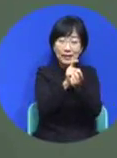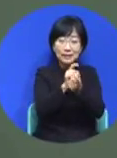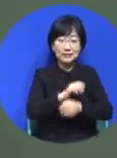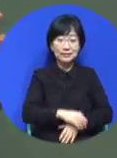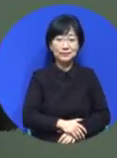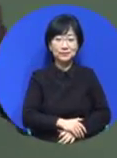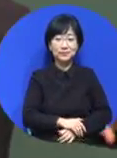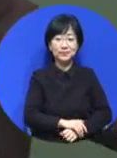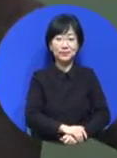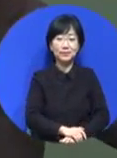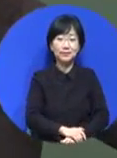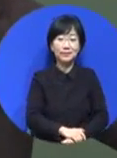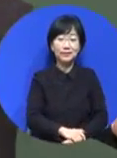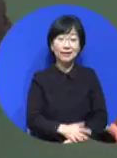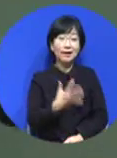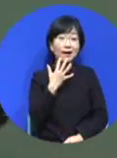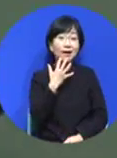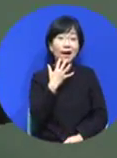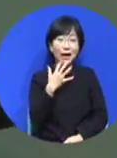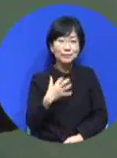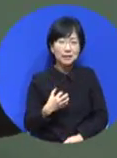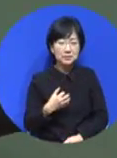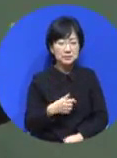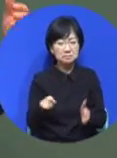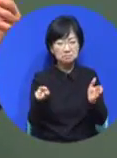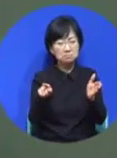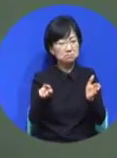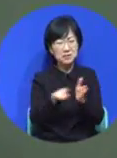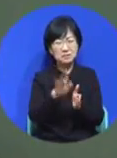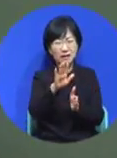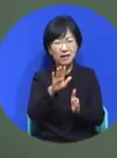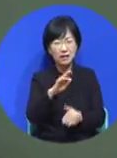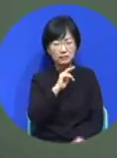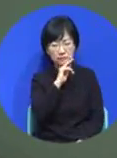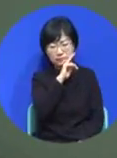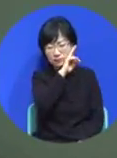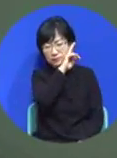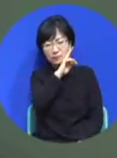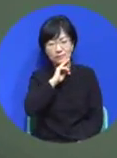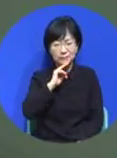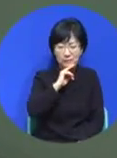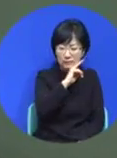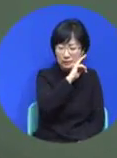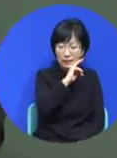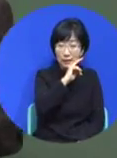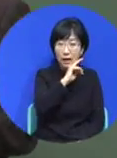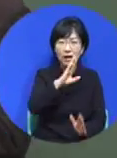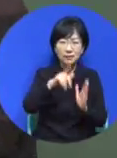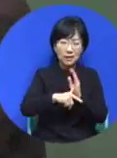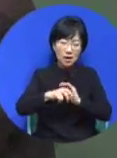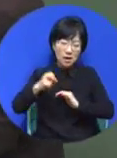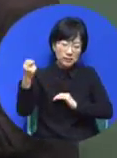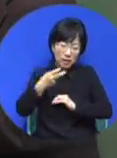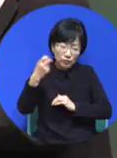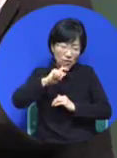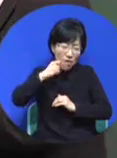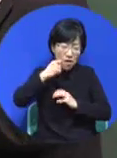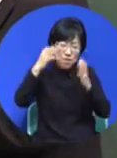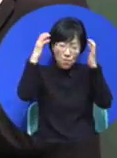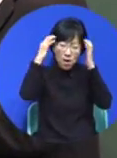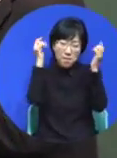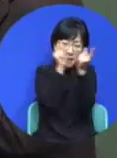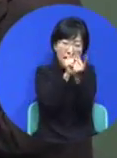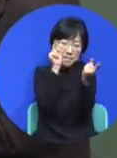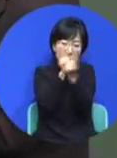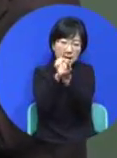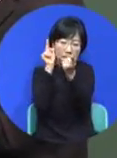crisis. 불신자 속으로 다 이 속에 불신 속이기 때문에 자꾸 어려움 오는 거예요. Because his finances were going into the hands of non-believers, he